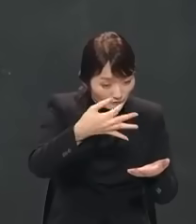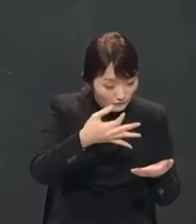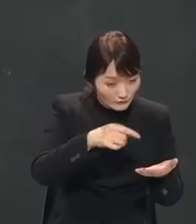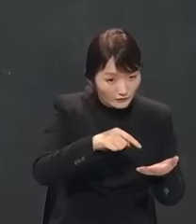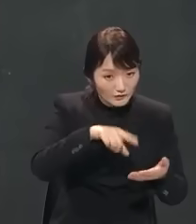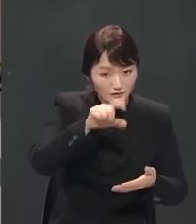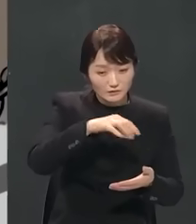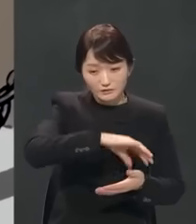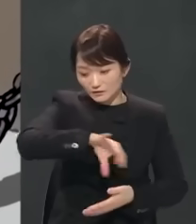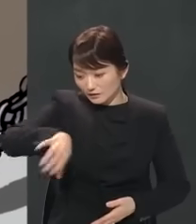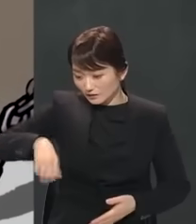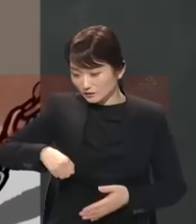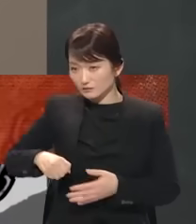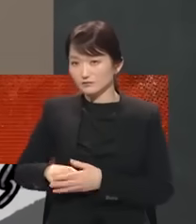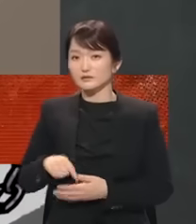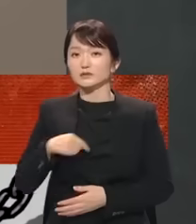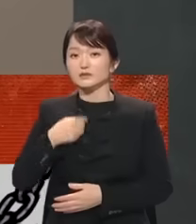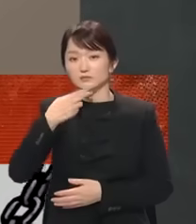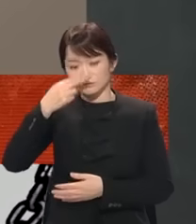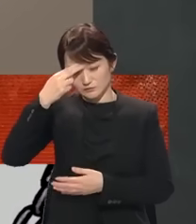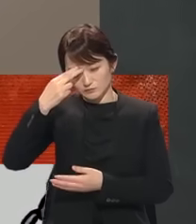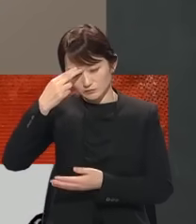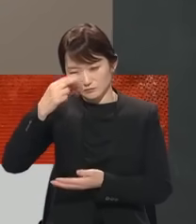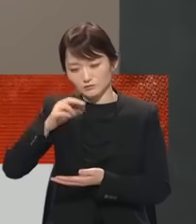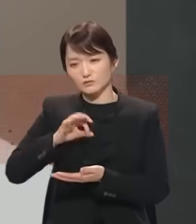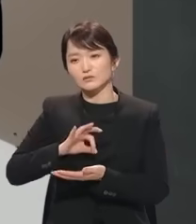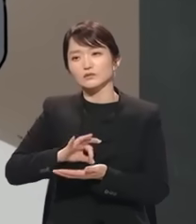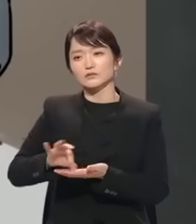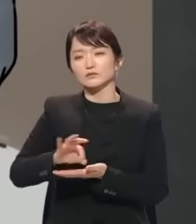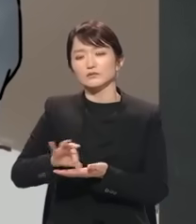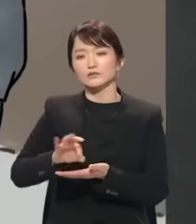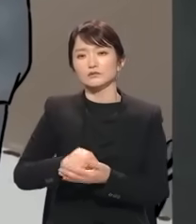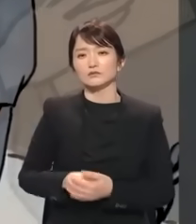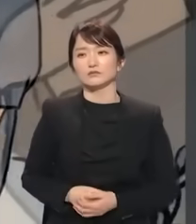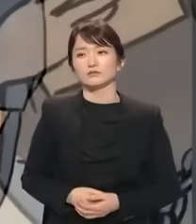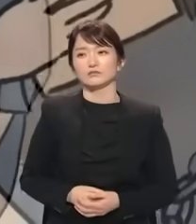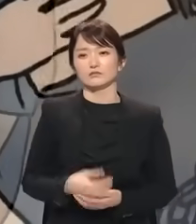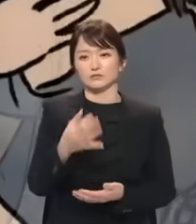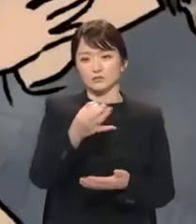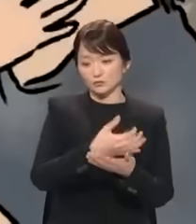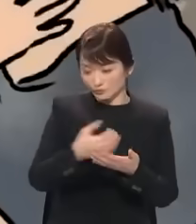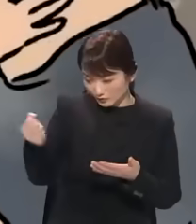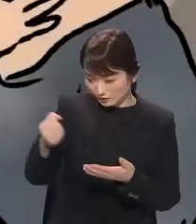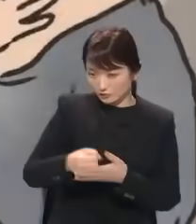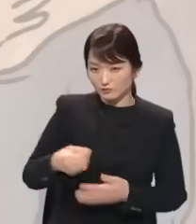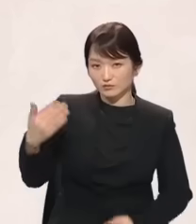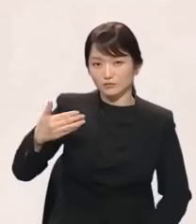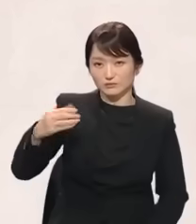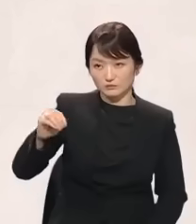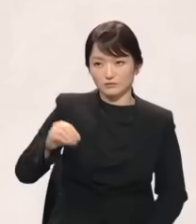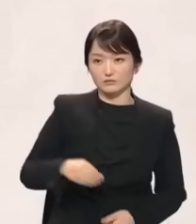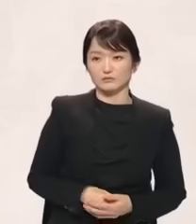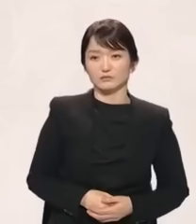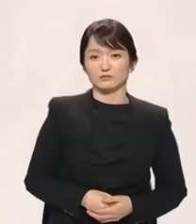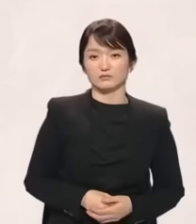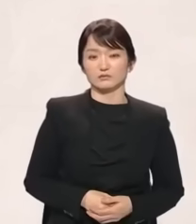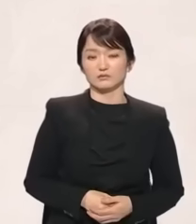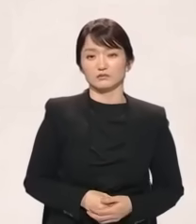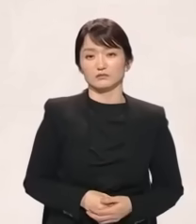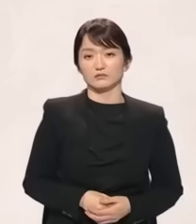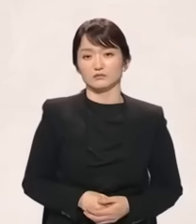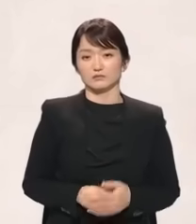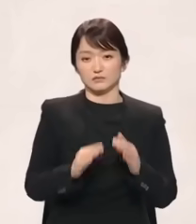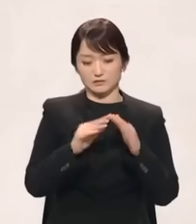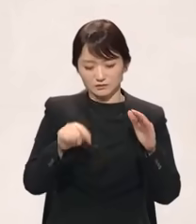뺏어서 자기네들 생활비 유흥비를 써서 그렇게 빼앗은 돈만 9천만 원 가까이 이른다는 겁니다 그 와중에 뭐